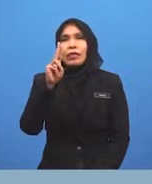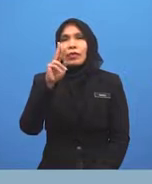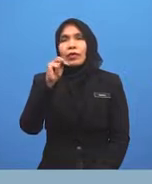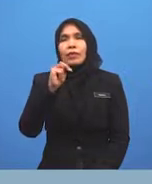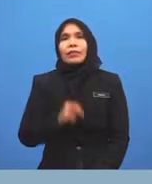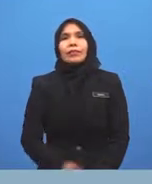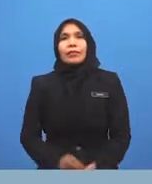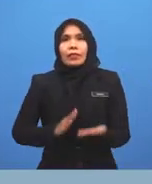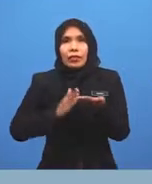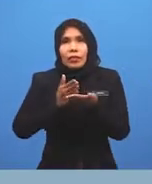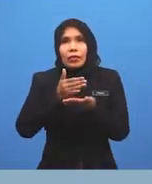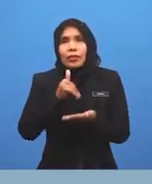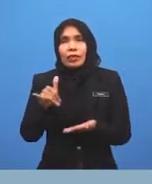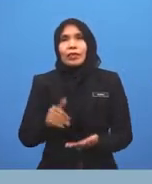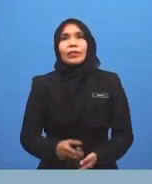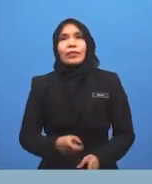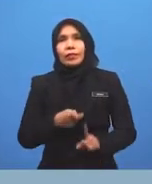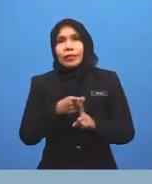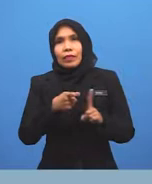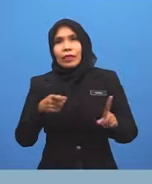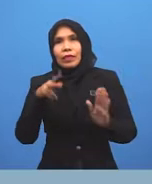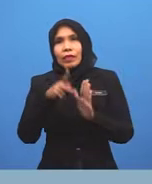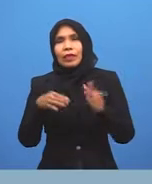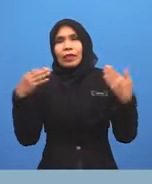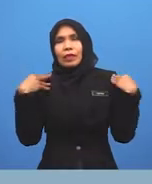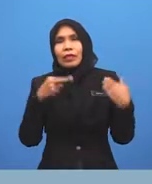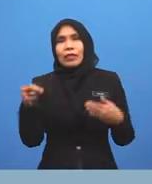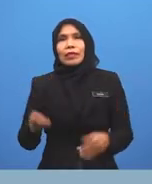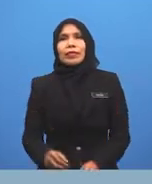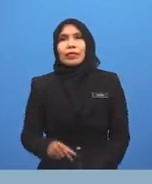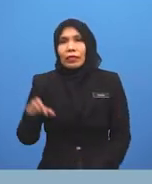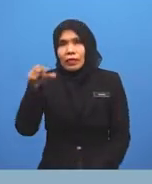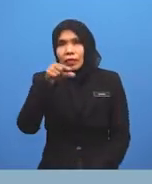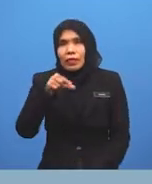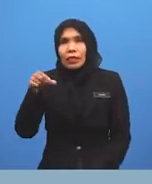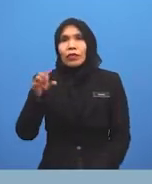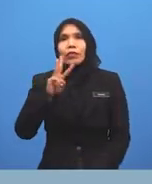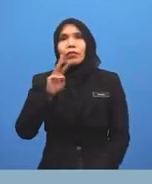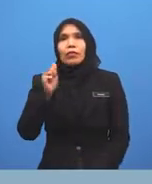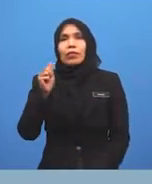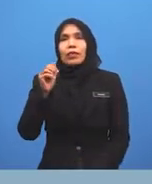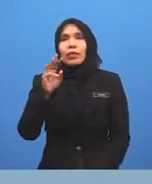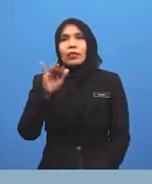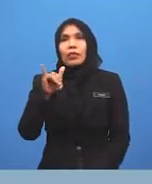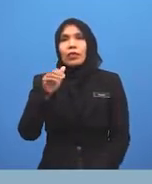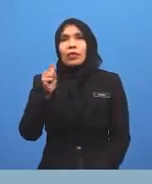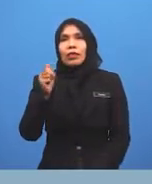Seterusnya, dari keadaan gegelung wayar yang mendatar, gegelung akan terus berpusing.